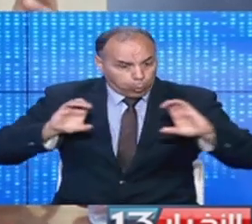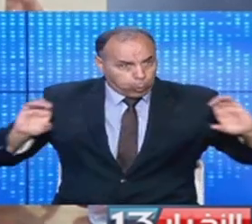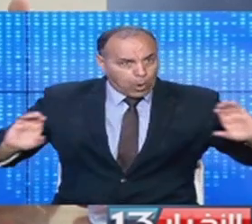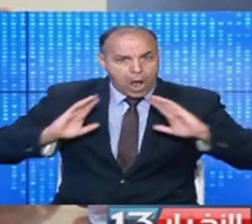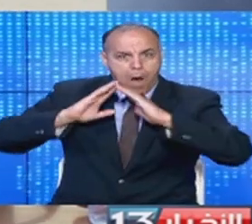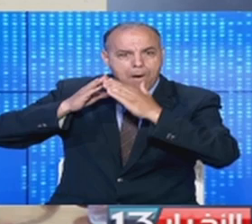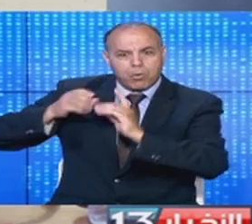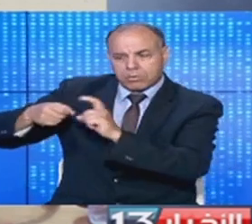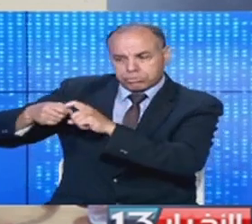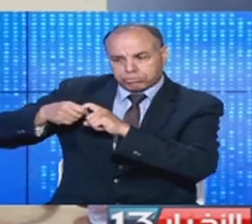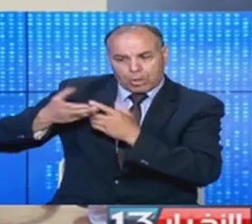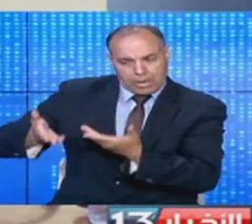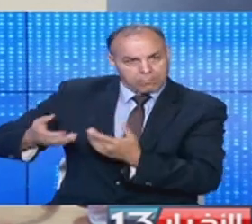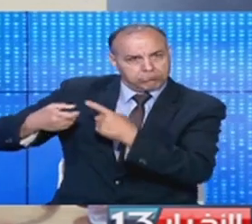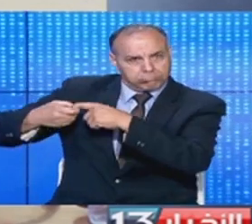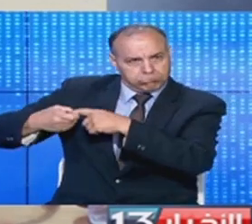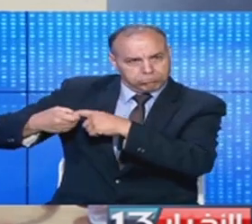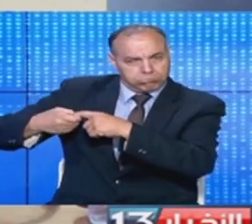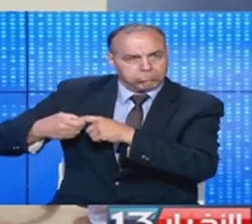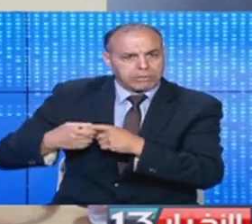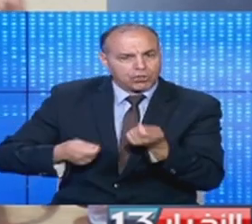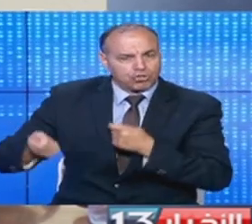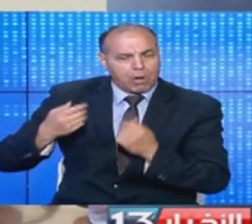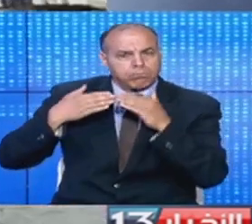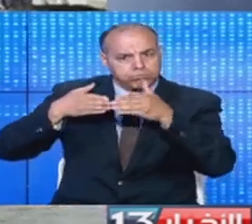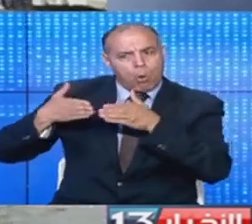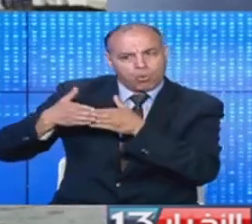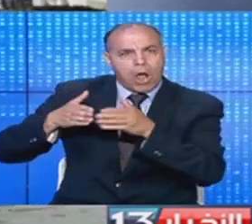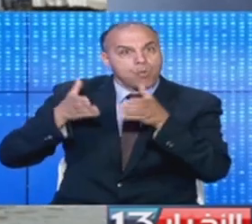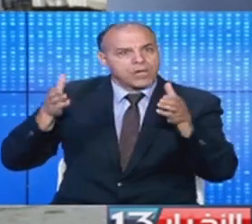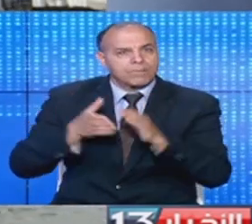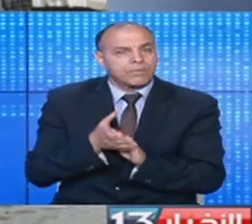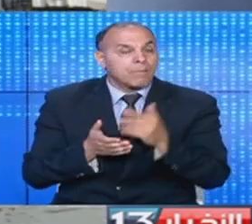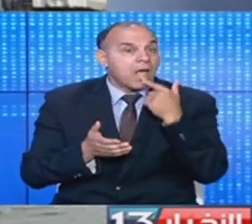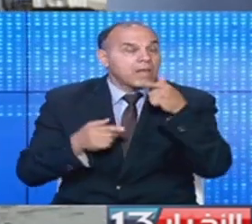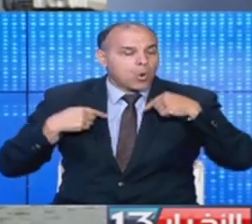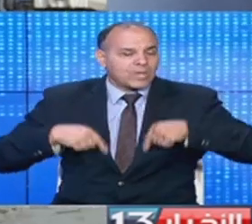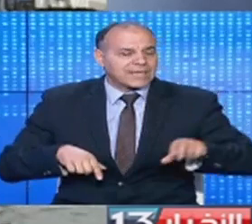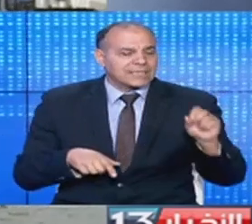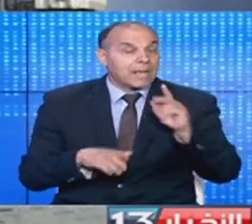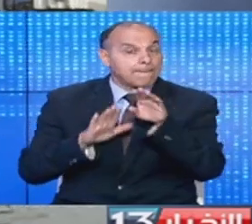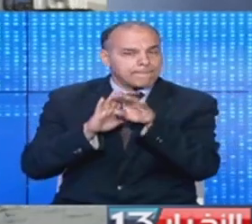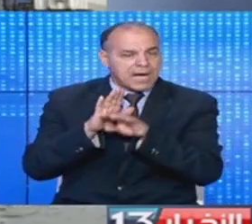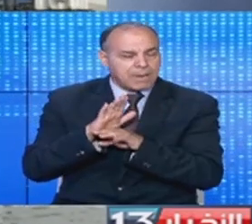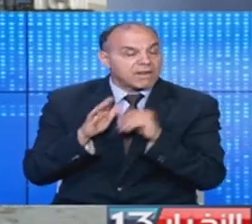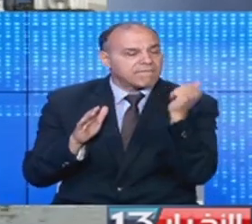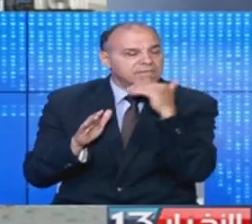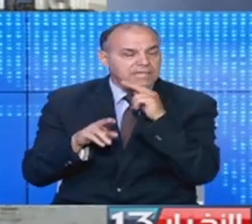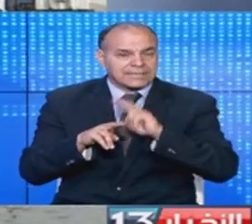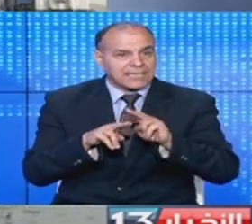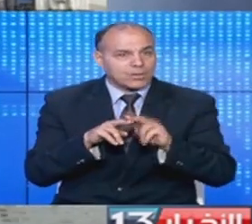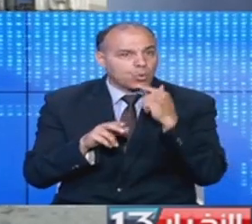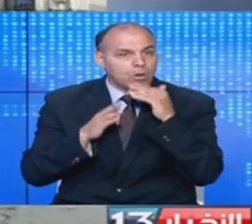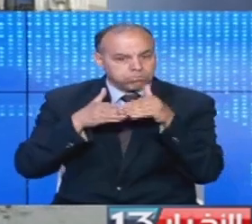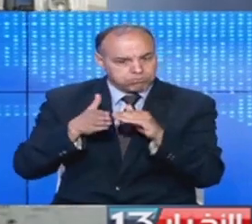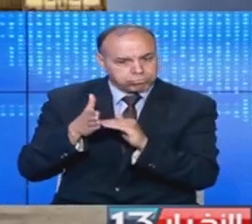جدا باش يدخلوا سفن أكبر. كما وضعت وزارة النقل استراتيجية عاجلة لتحسين أداء